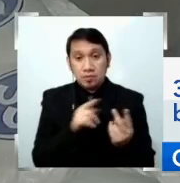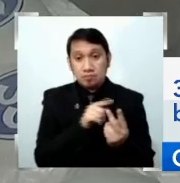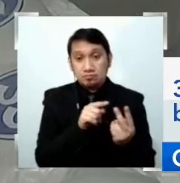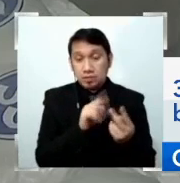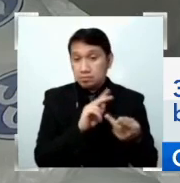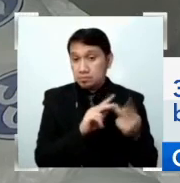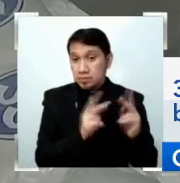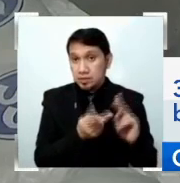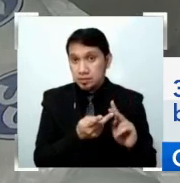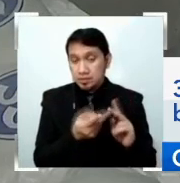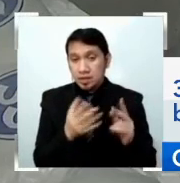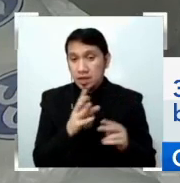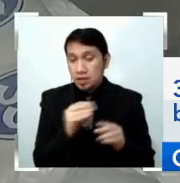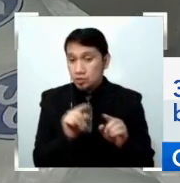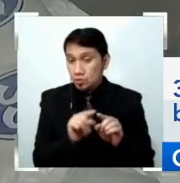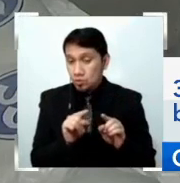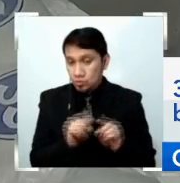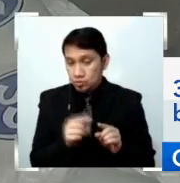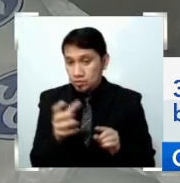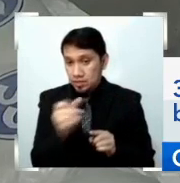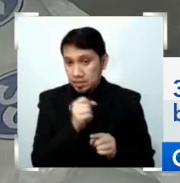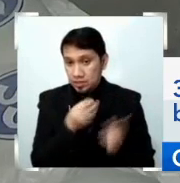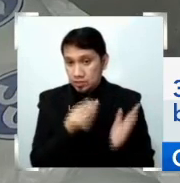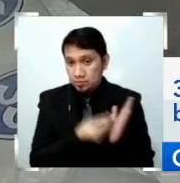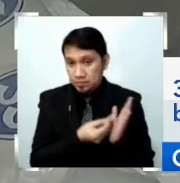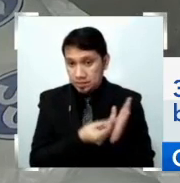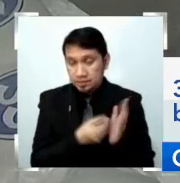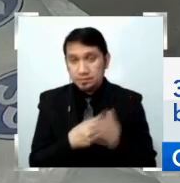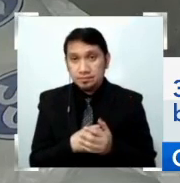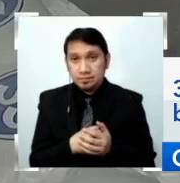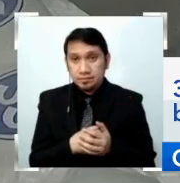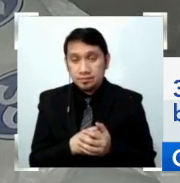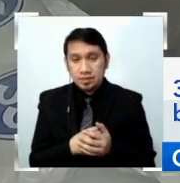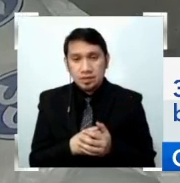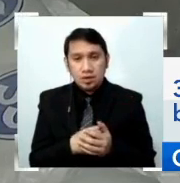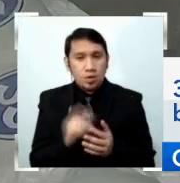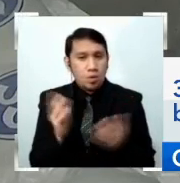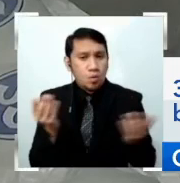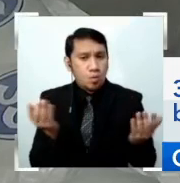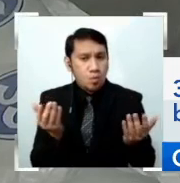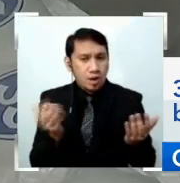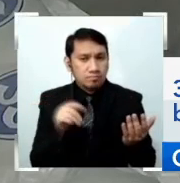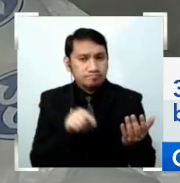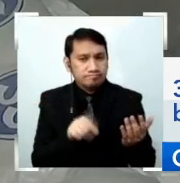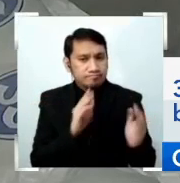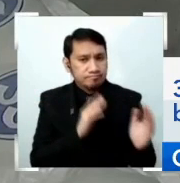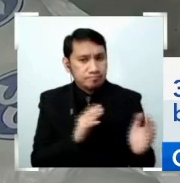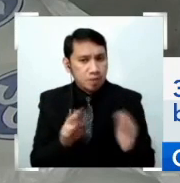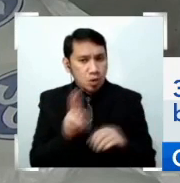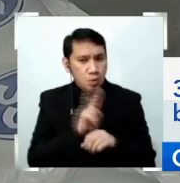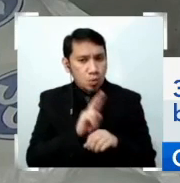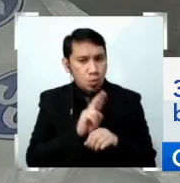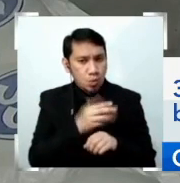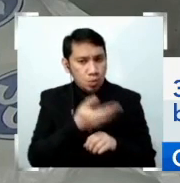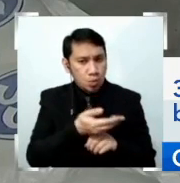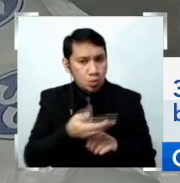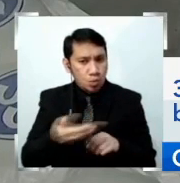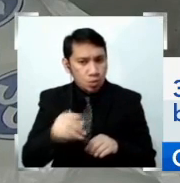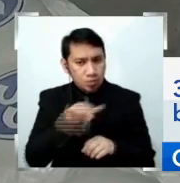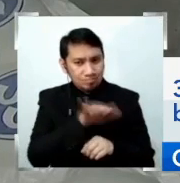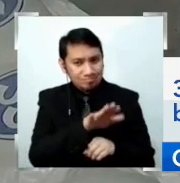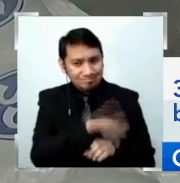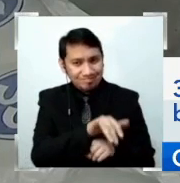marked money at isang van sa mga suspect. Hindi pa malinaw kung saan plano gamitin ng mga suspect ang mga sangkap sa